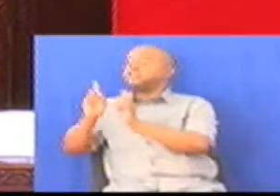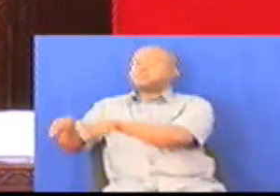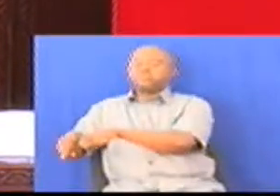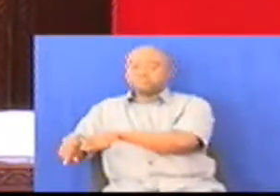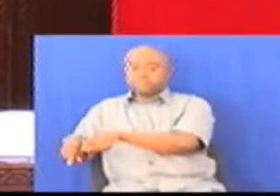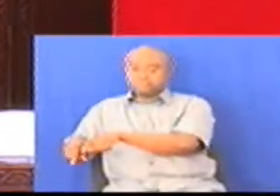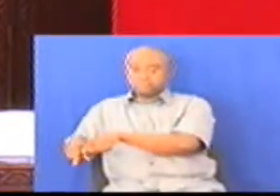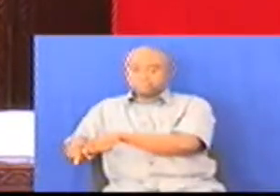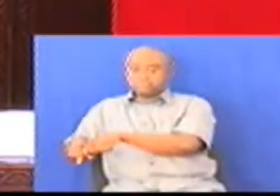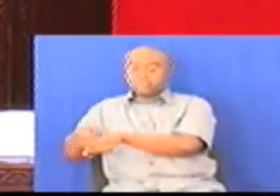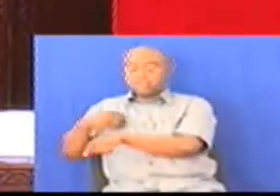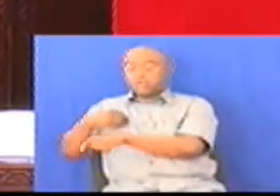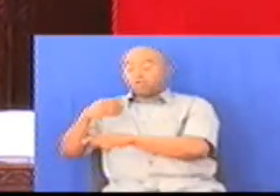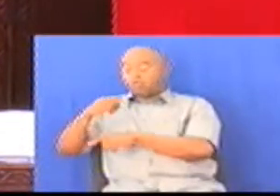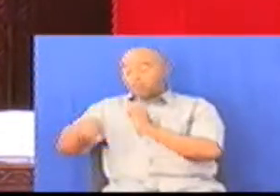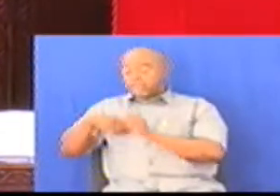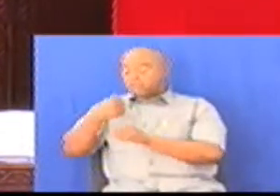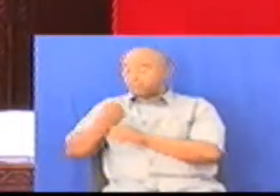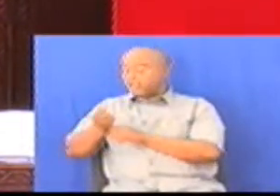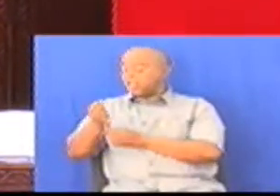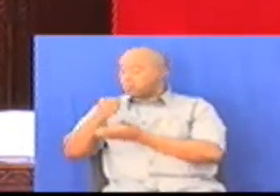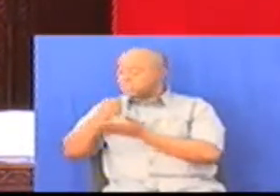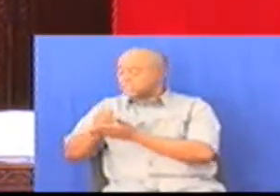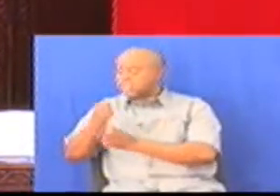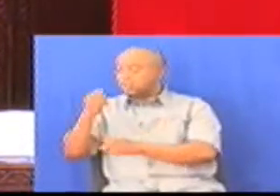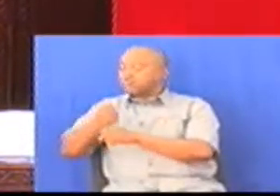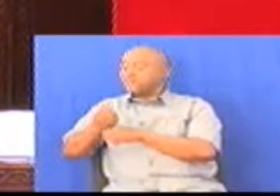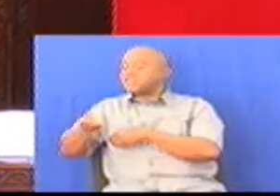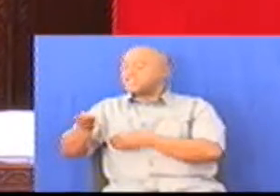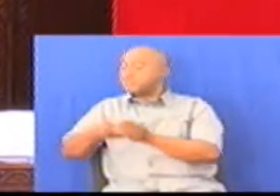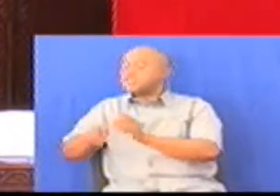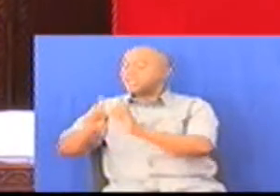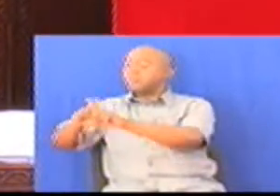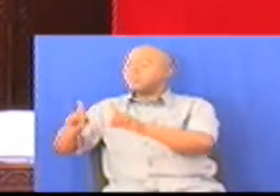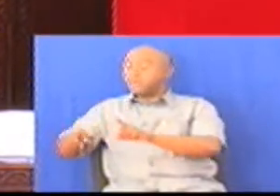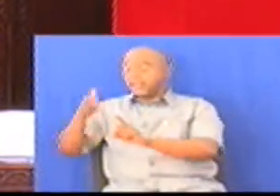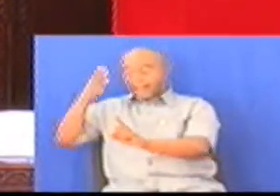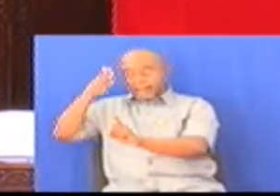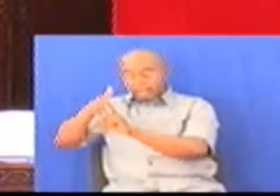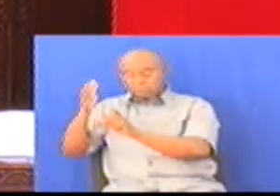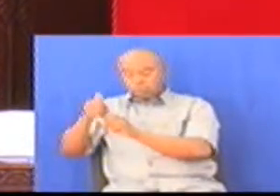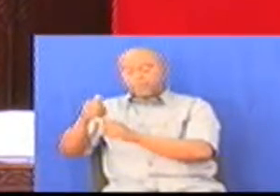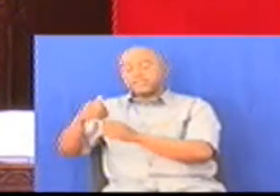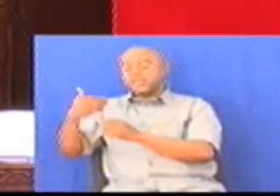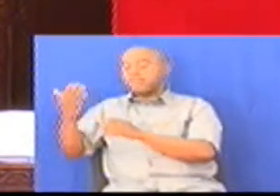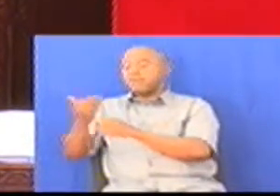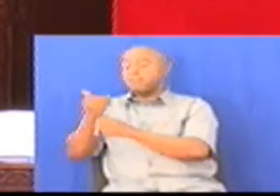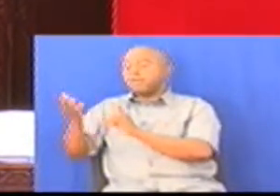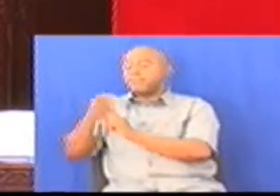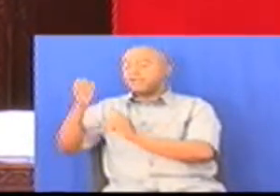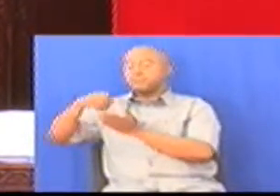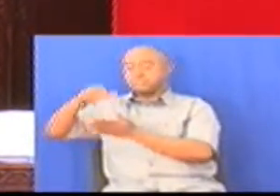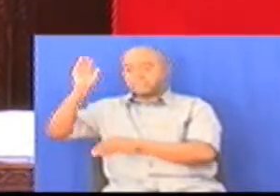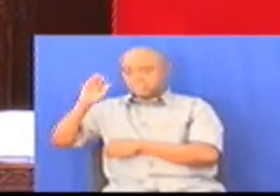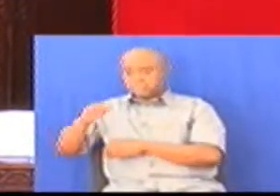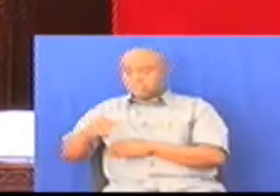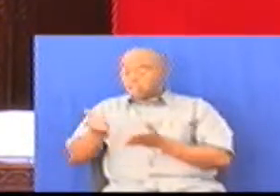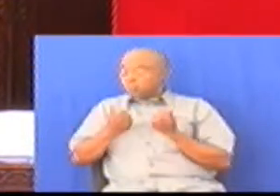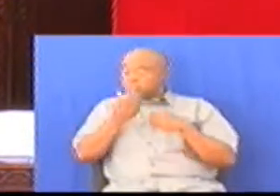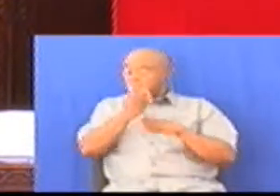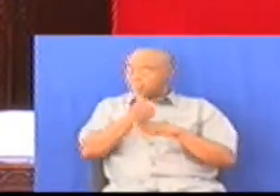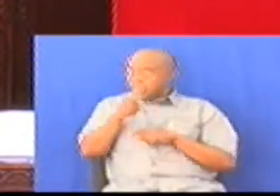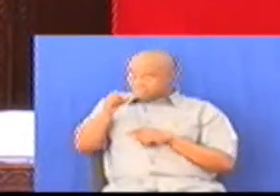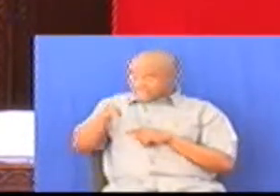kufanya uwekezaji na biashara mbalimbali ili kupata mapato zaidi. Ikumbuke kwamba mashirika na taasisi tayari yanakatwa 15% ya mapato